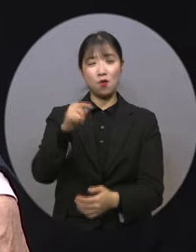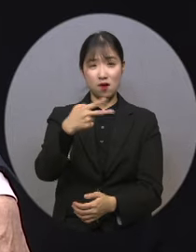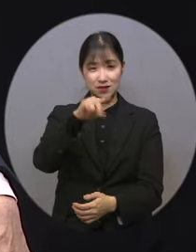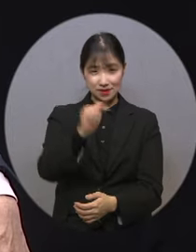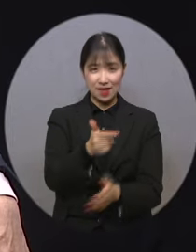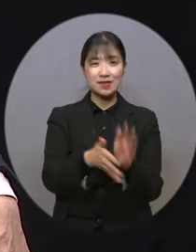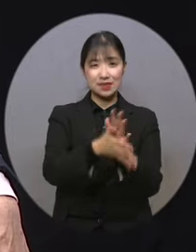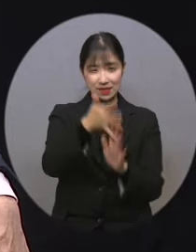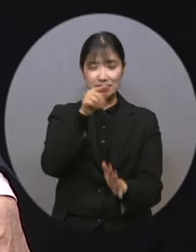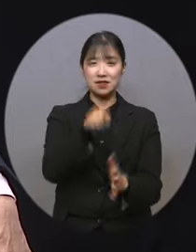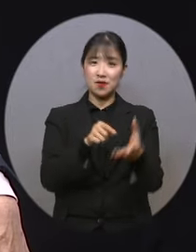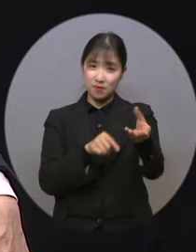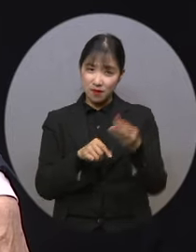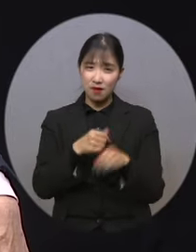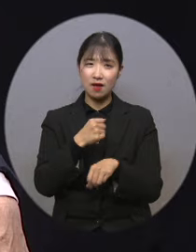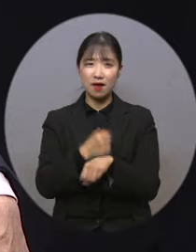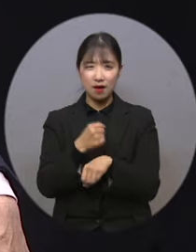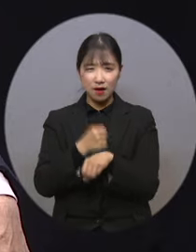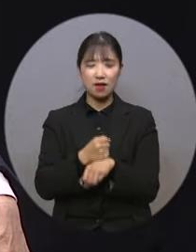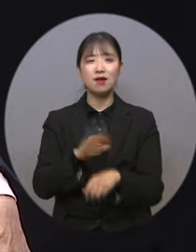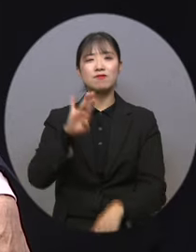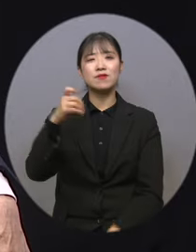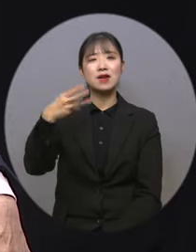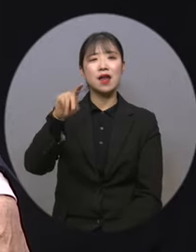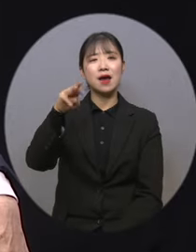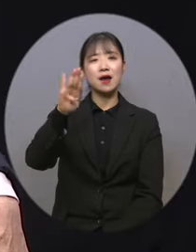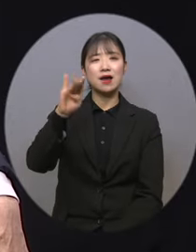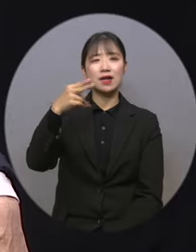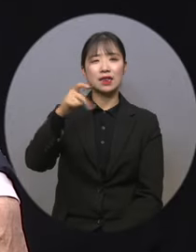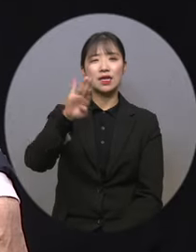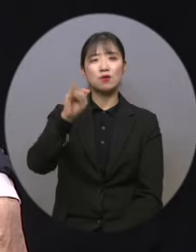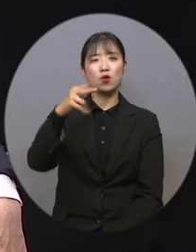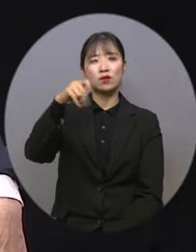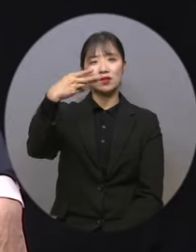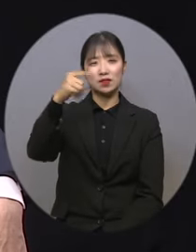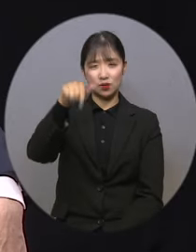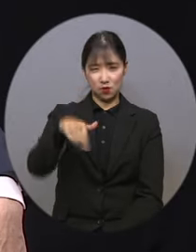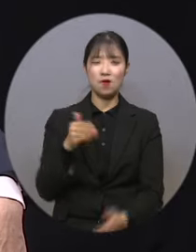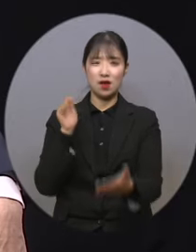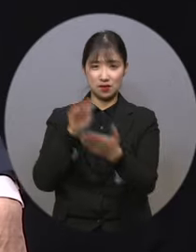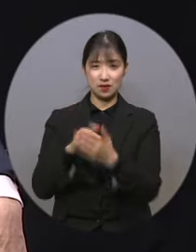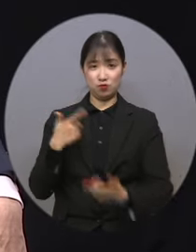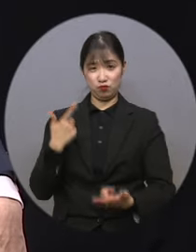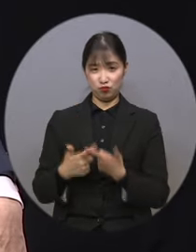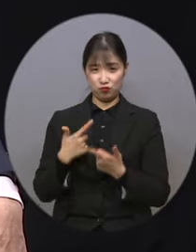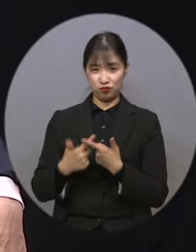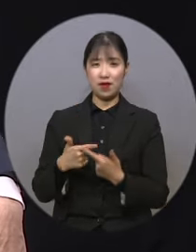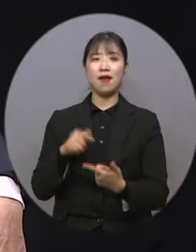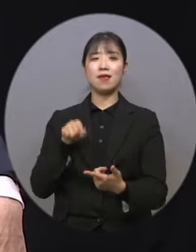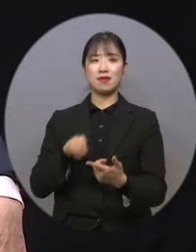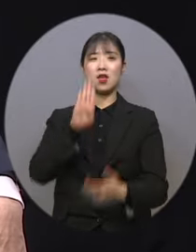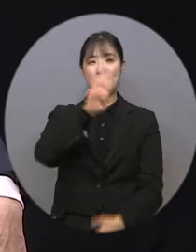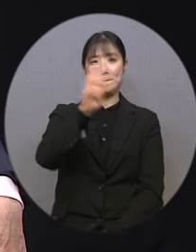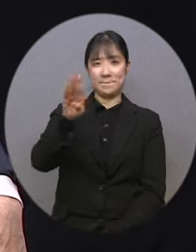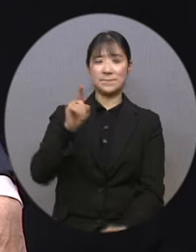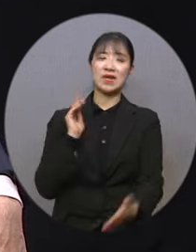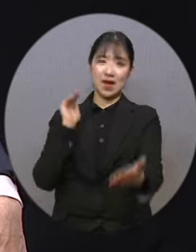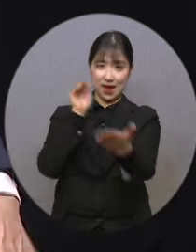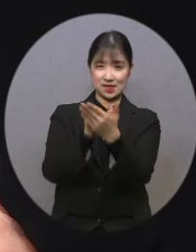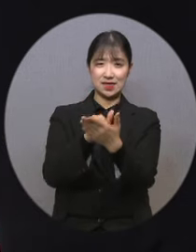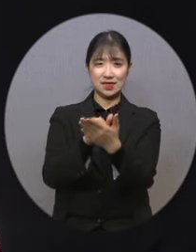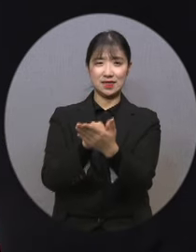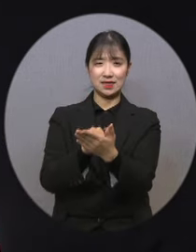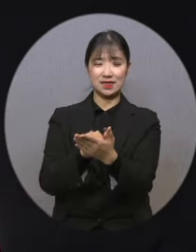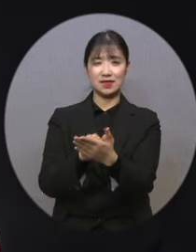했죠 예 원산지도 빌리고 불 아디오스 토 까지 에 벨트 그러니까 부산에서 bb 부산에서 블라디 보스